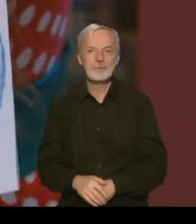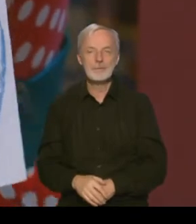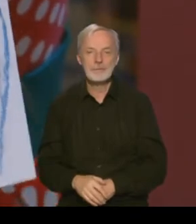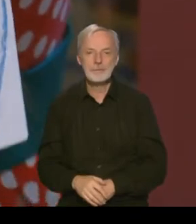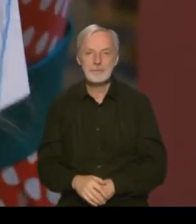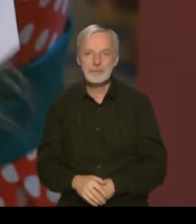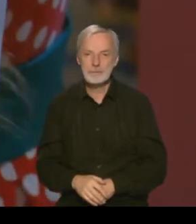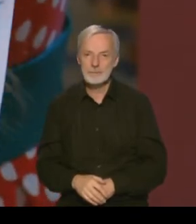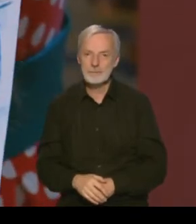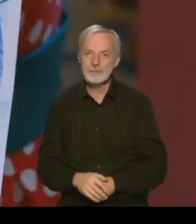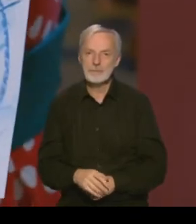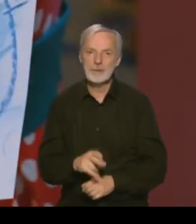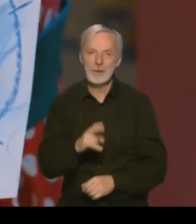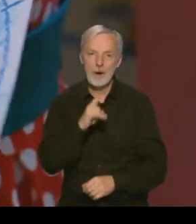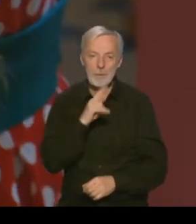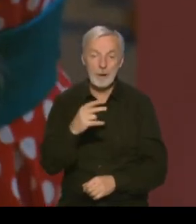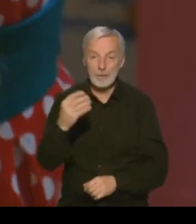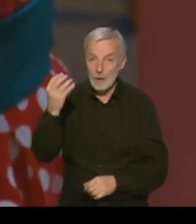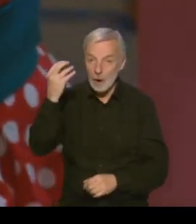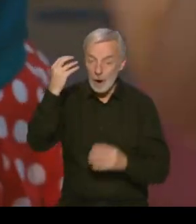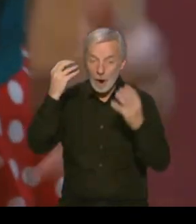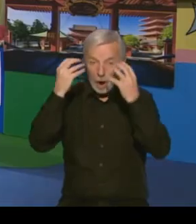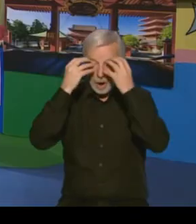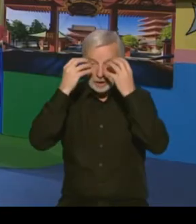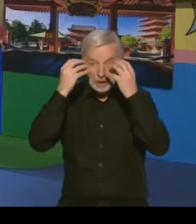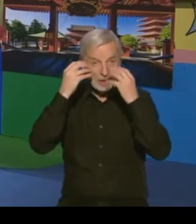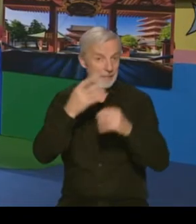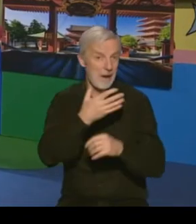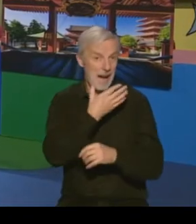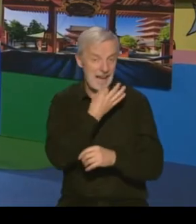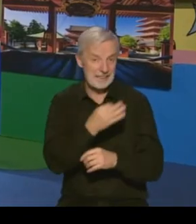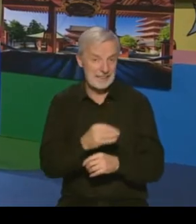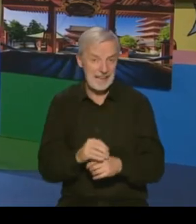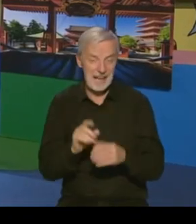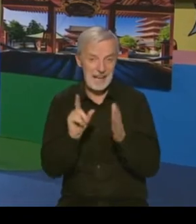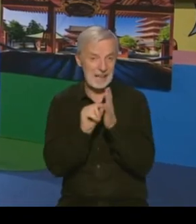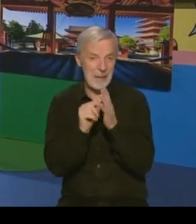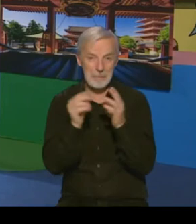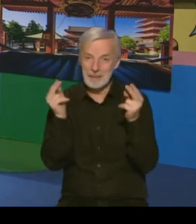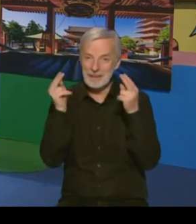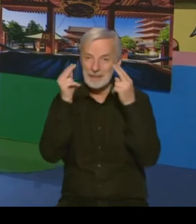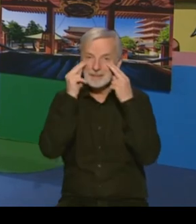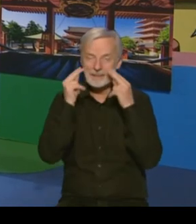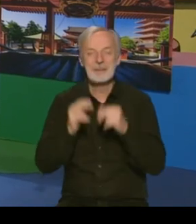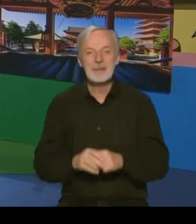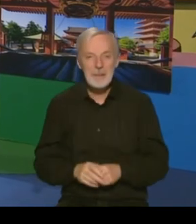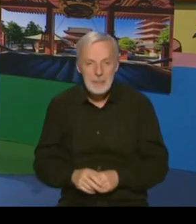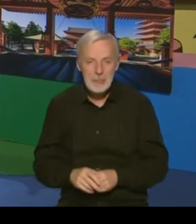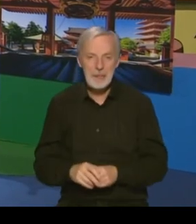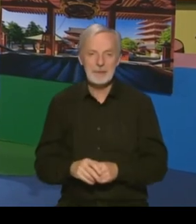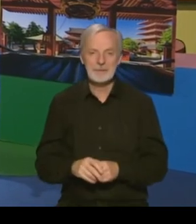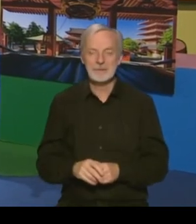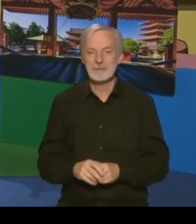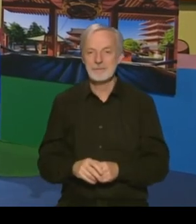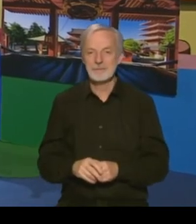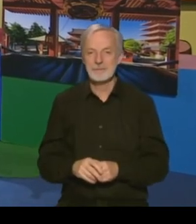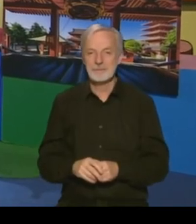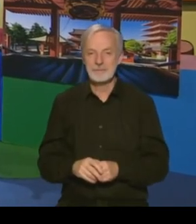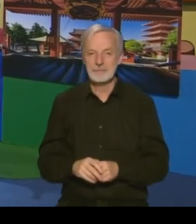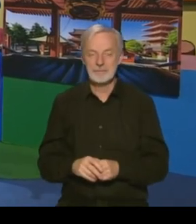To je krásné. To je úplná knížka, viď, Lucko? Obrázková knížka plná